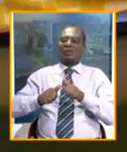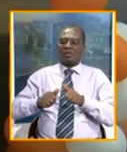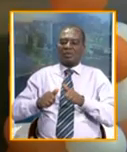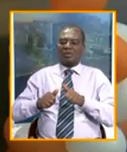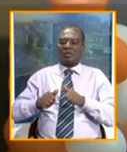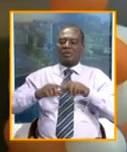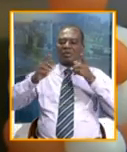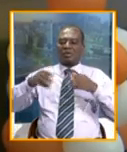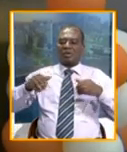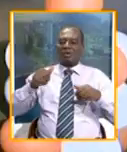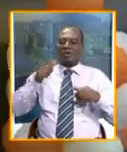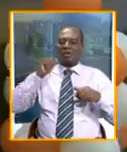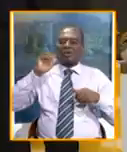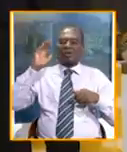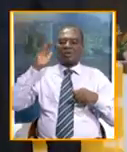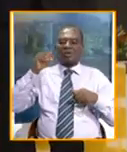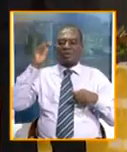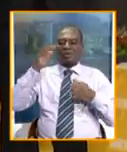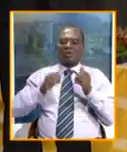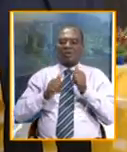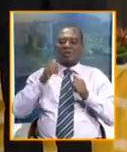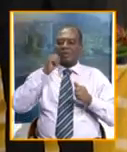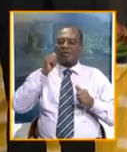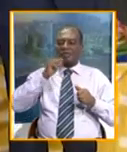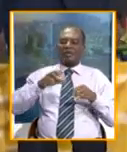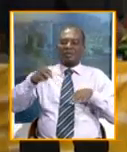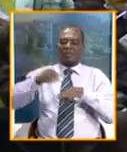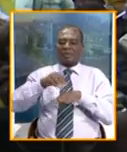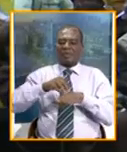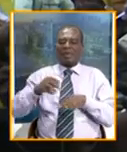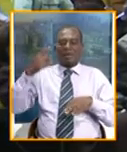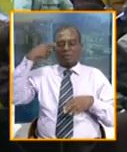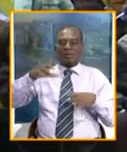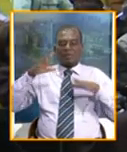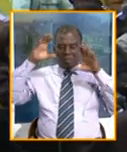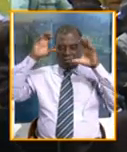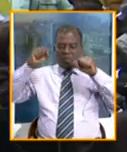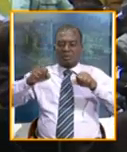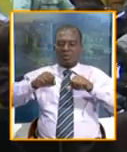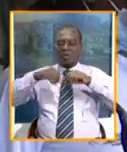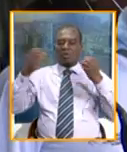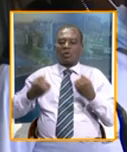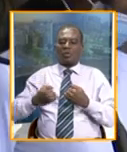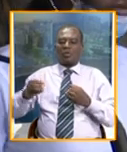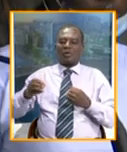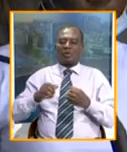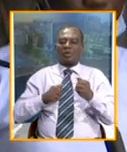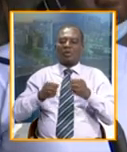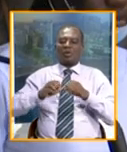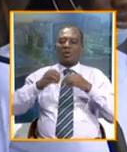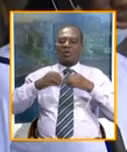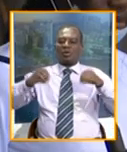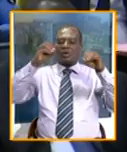Mathématiques, soit un total de 132 prix décernés. Pour le président du comité d'organisation, relever les défis du